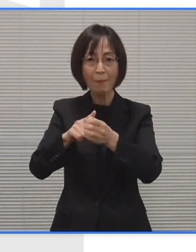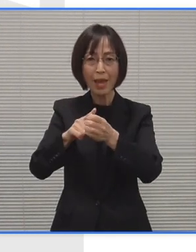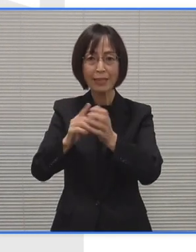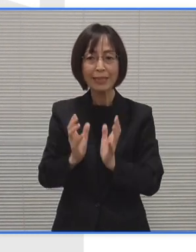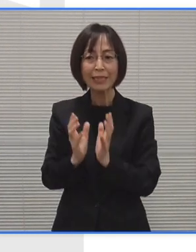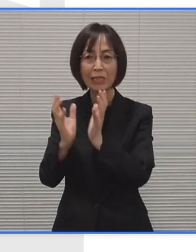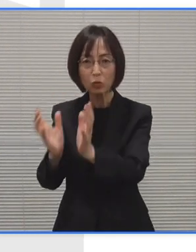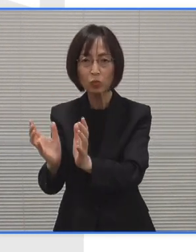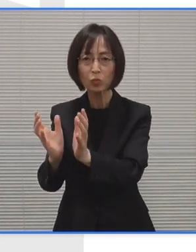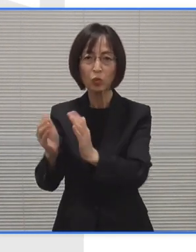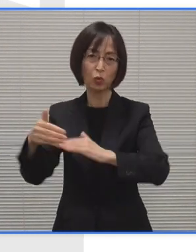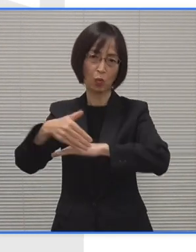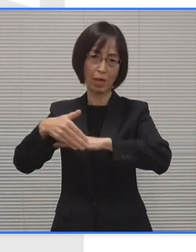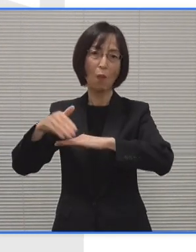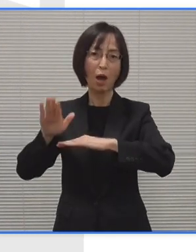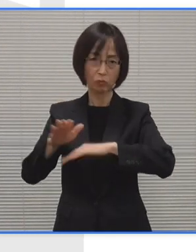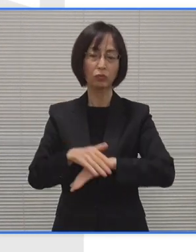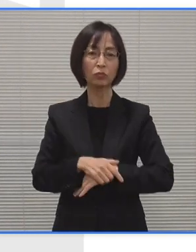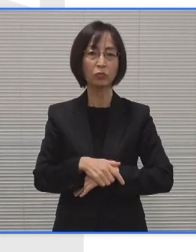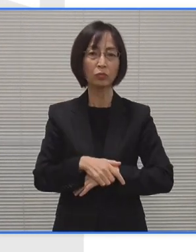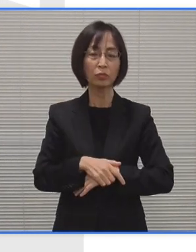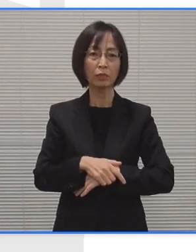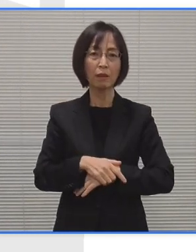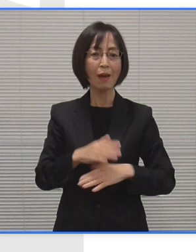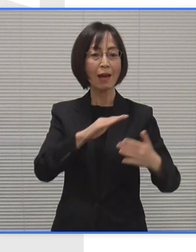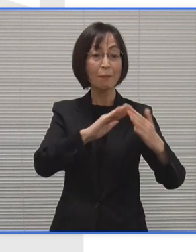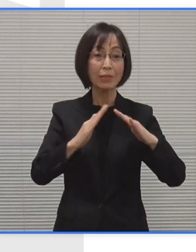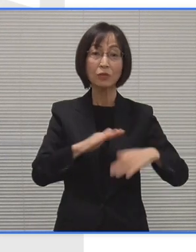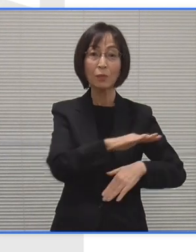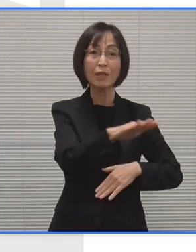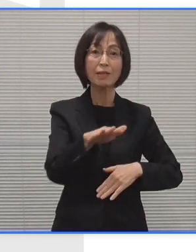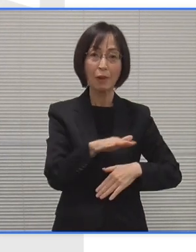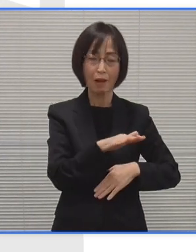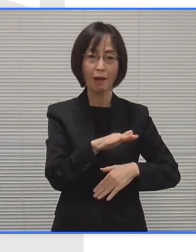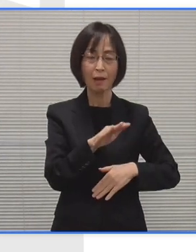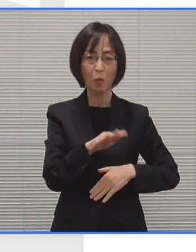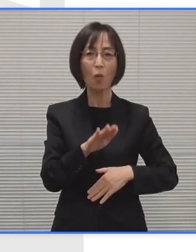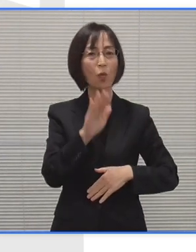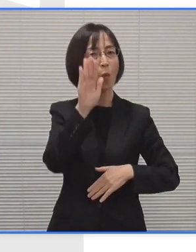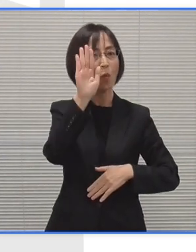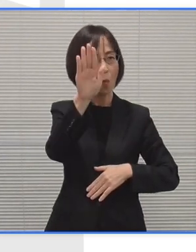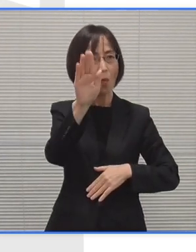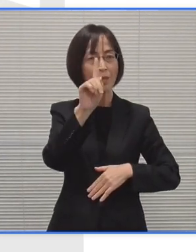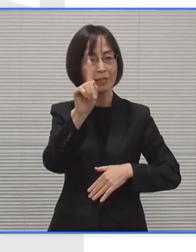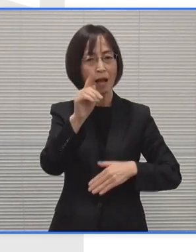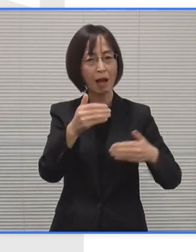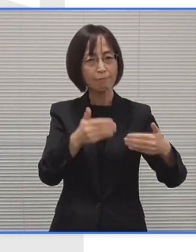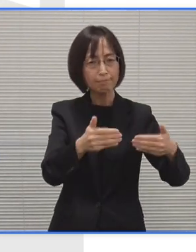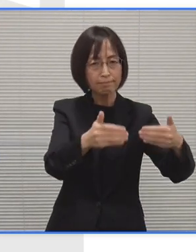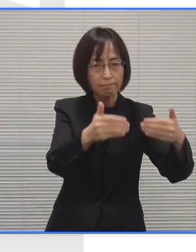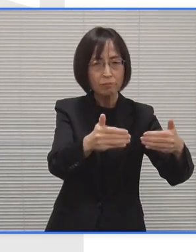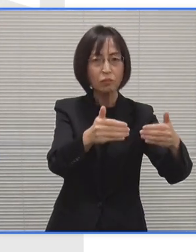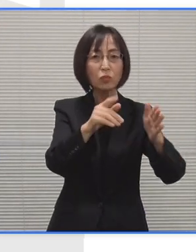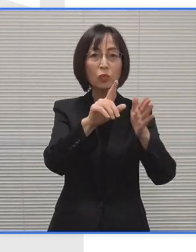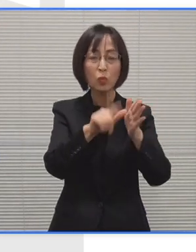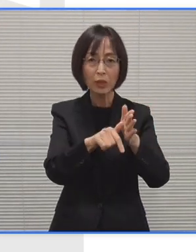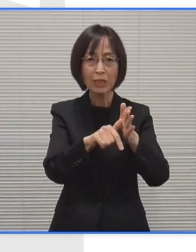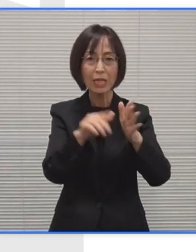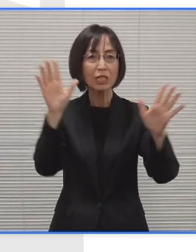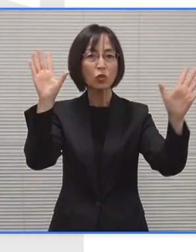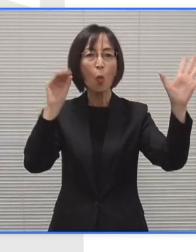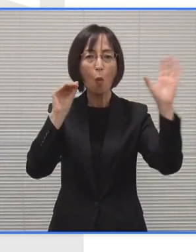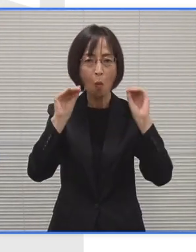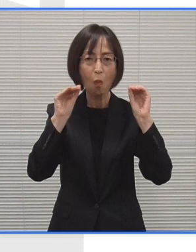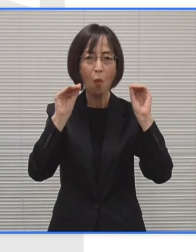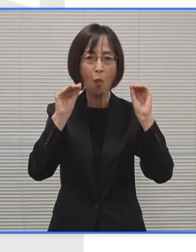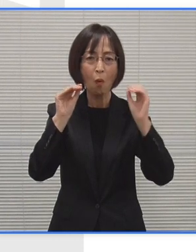にしております。で街の方たちもですね、今後も何かこう進んでいくときに情報